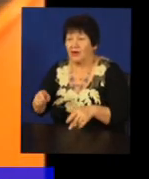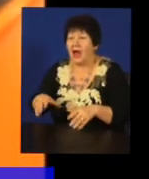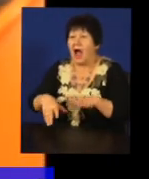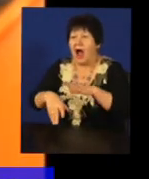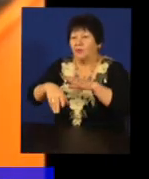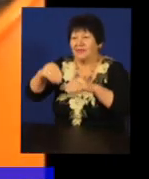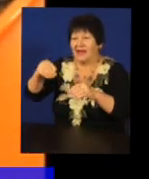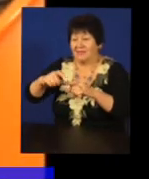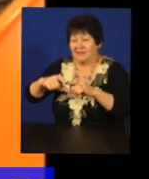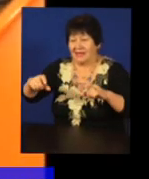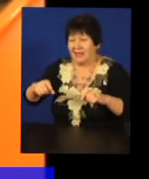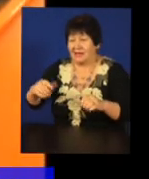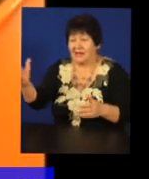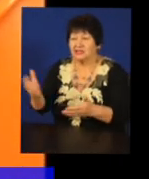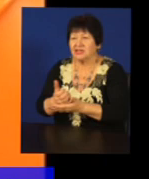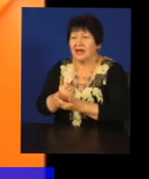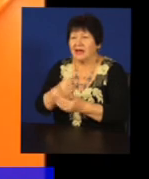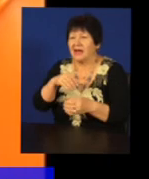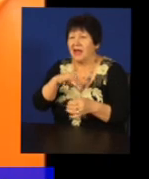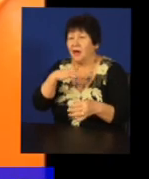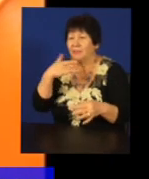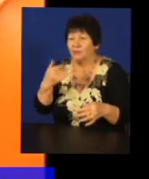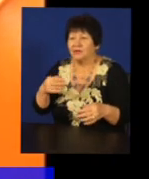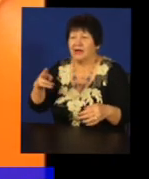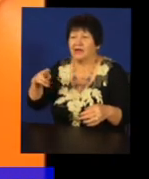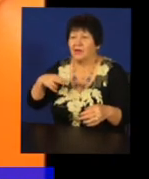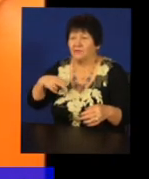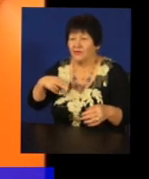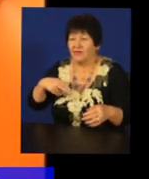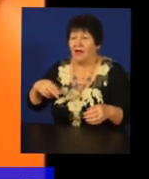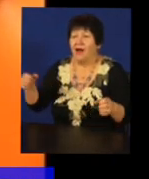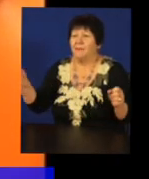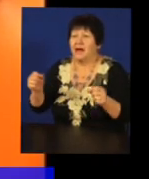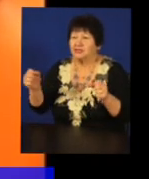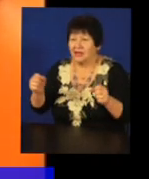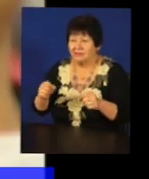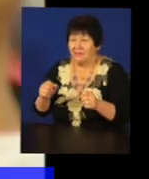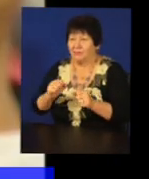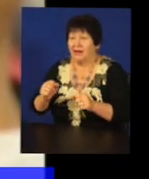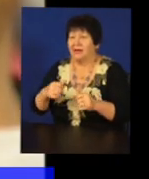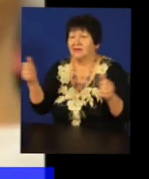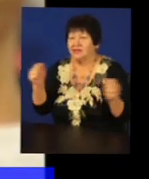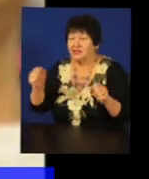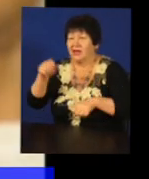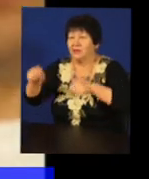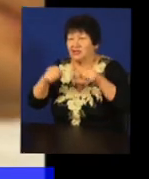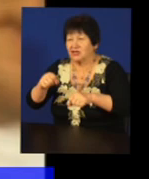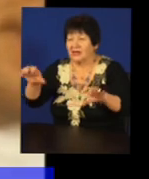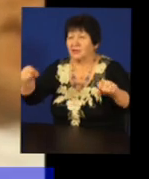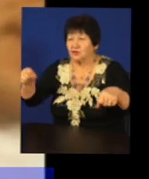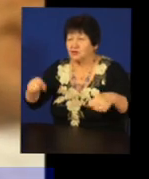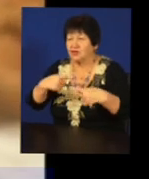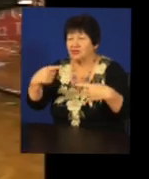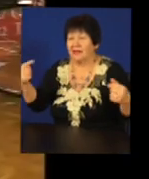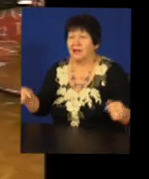rând tichetele câștigătoare a zeci de premii, printre care au fost mașini de spălat, frigidere, televizoare, betoniere, biciclete, motociclete